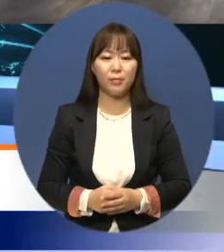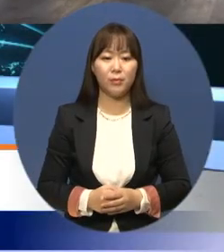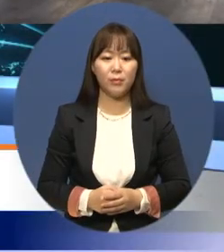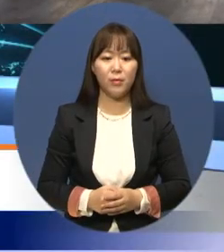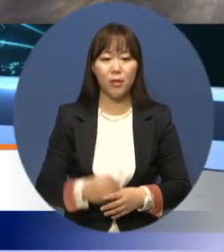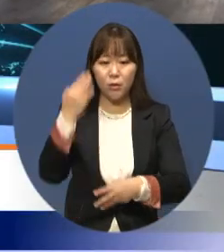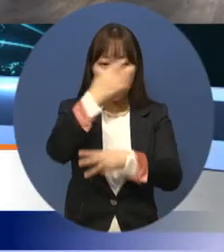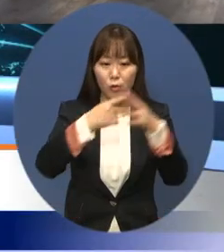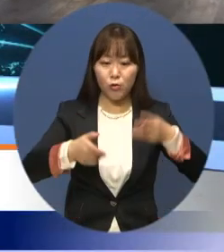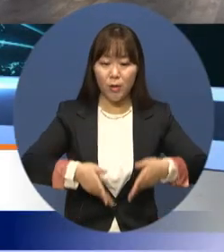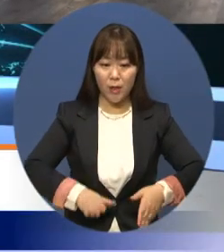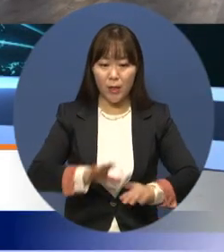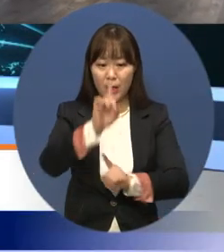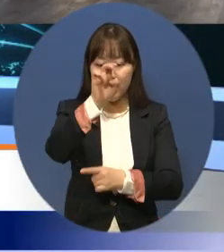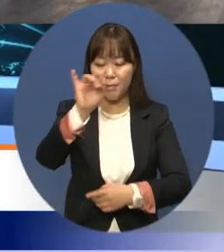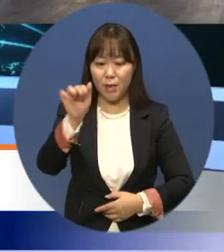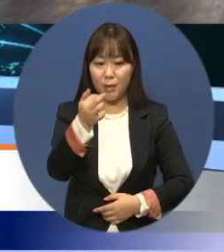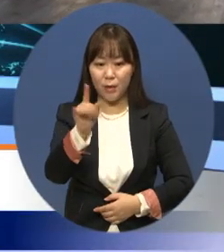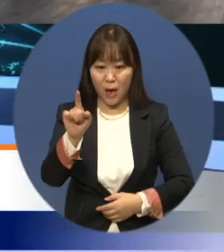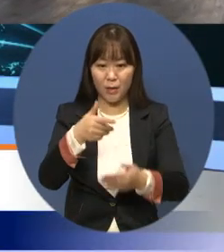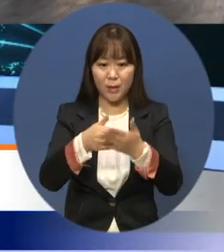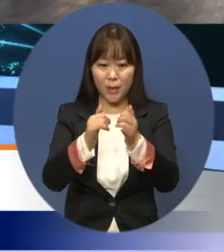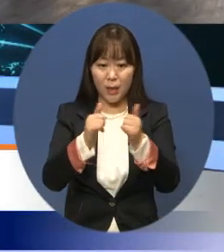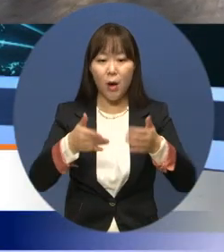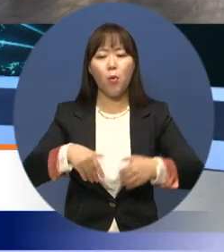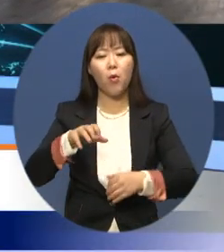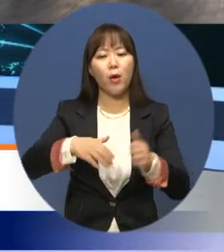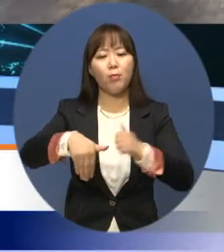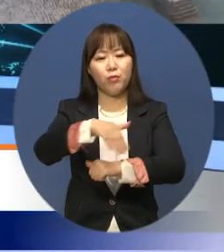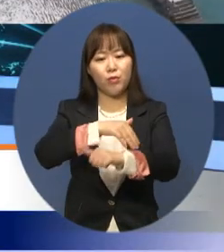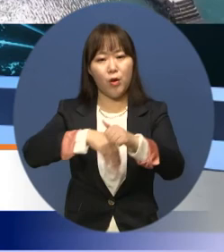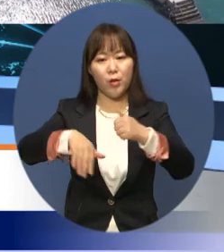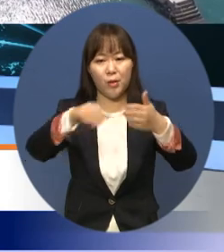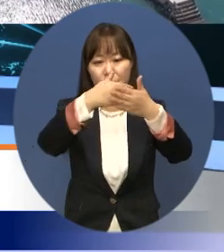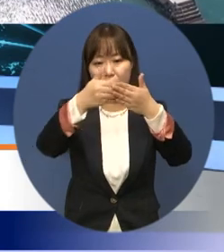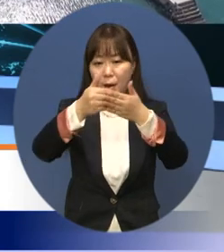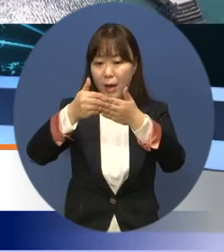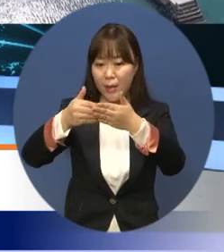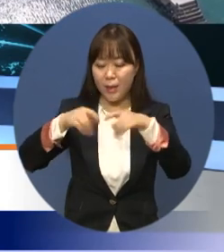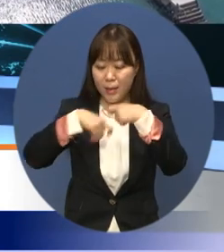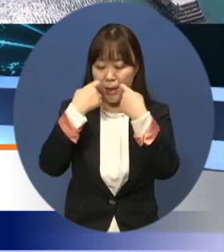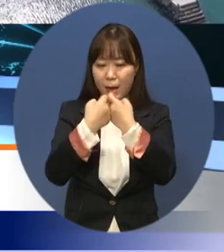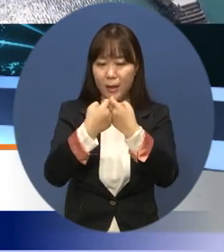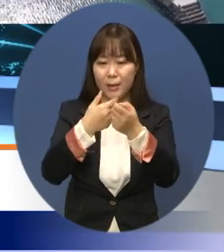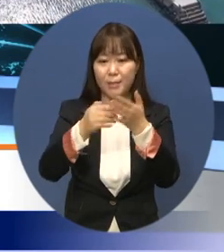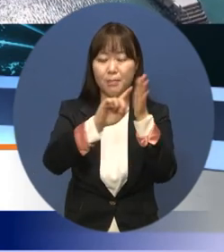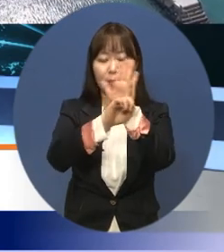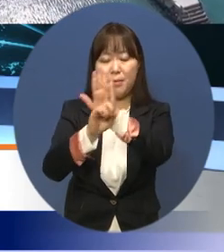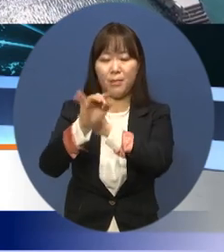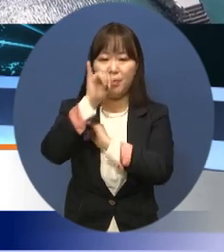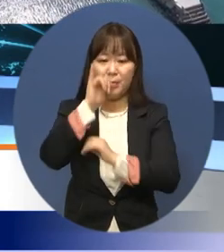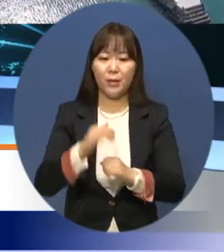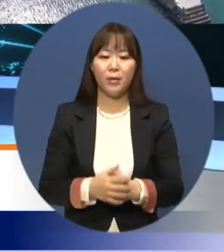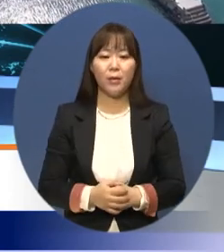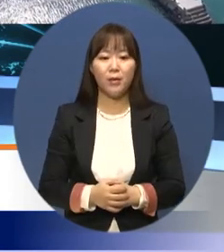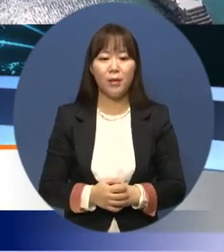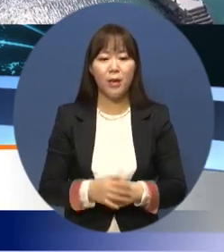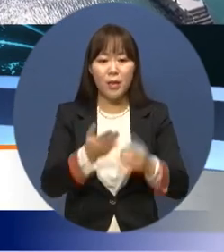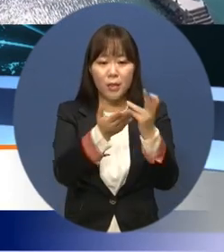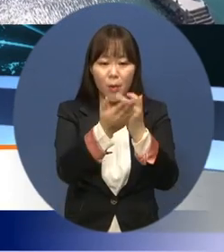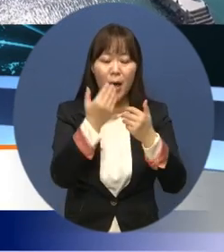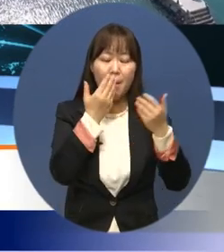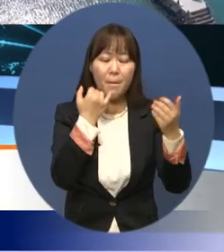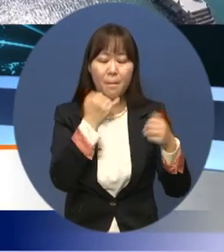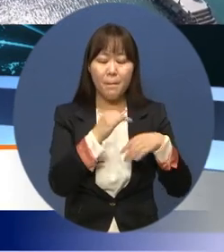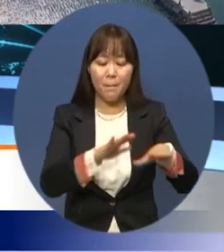여수 출신 이민하 작가가 자신의 고향인 여수의 풍경을 화폭에 담은 개인전을 열었습니다. 여수의 섬과